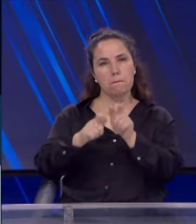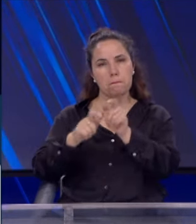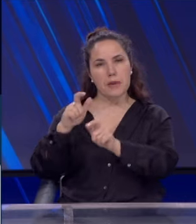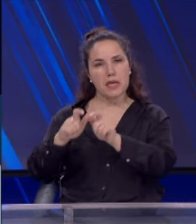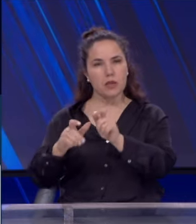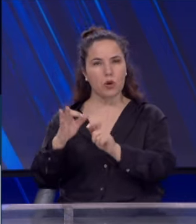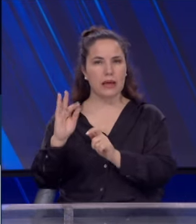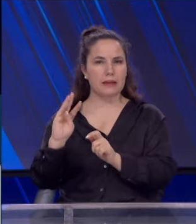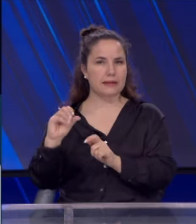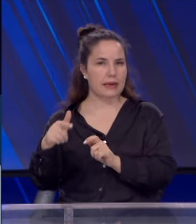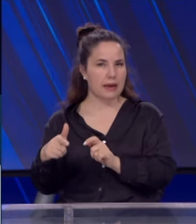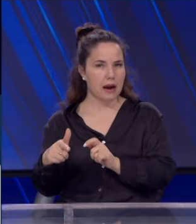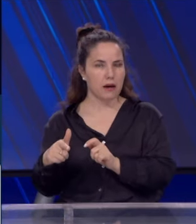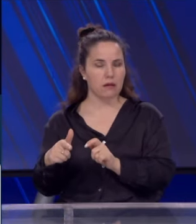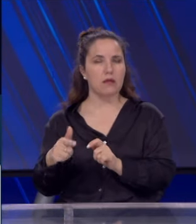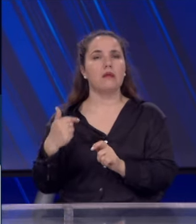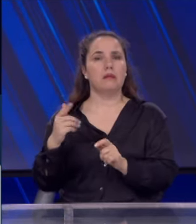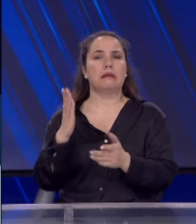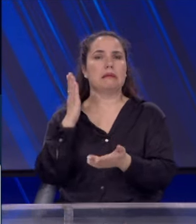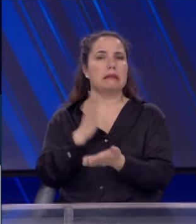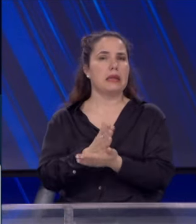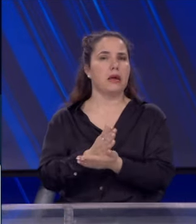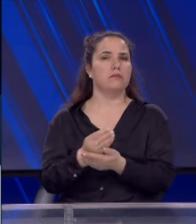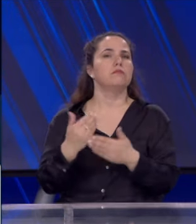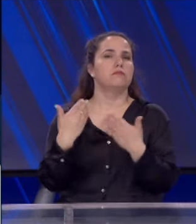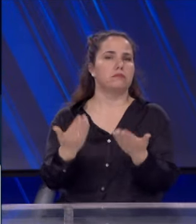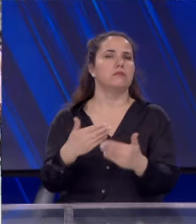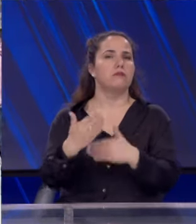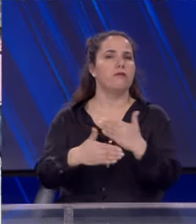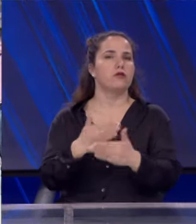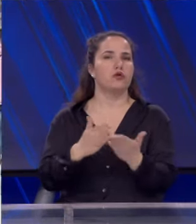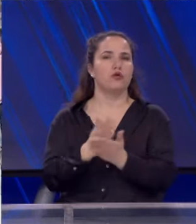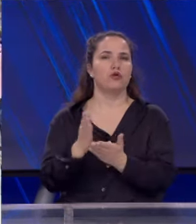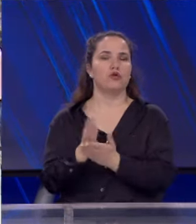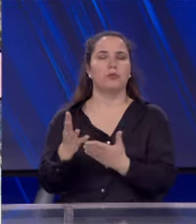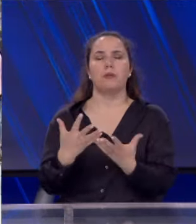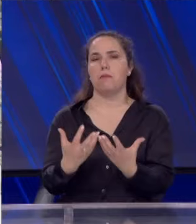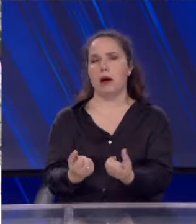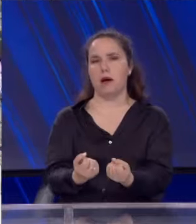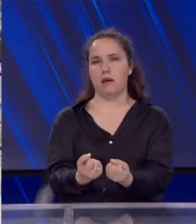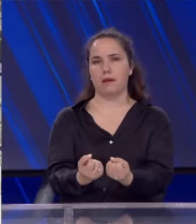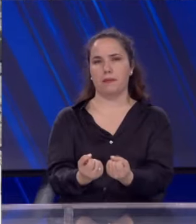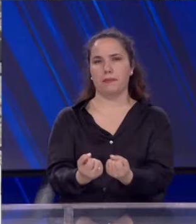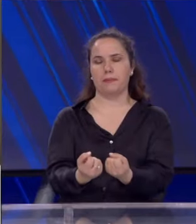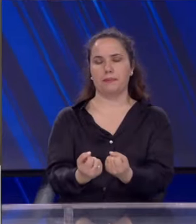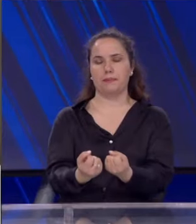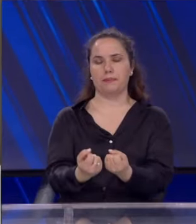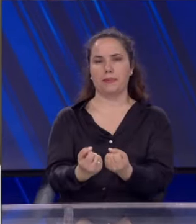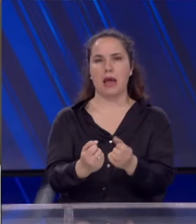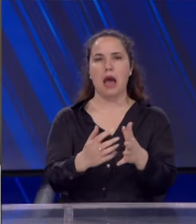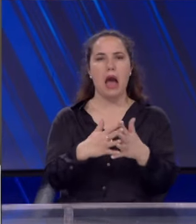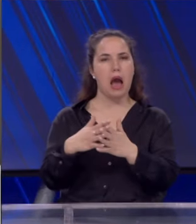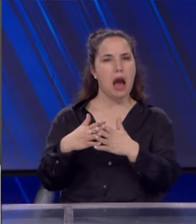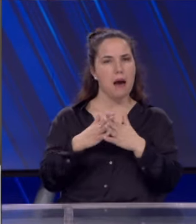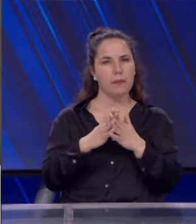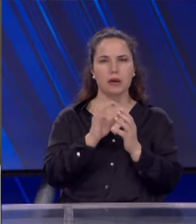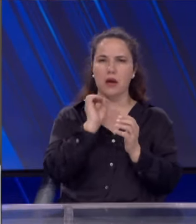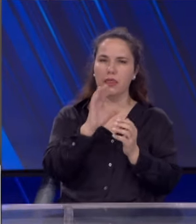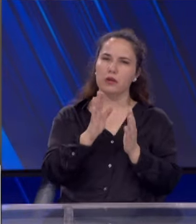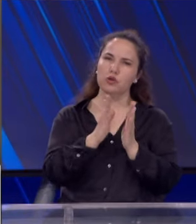këto pagesa të përfitimeve sociale t'i marrin ato pa vonesë. Diplomati amerikan i bëri thirrje edhe një herë qeverisë së Kosovës që të